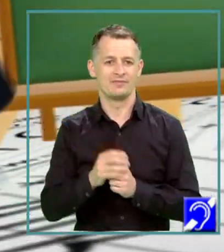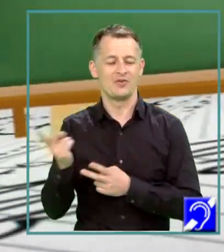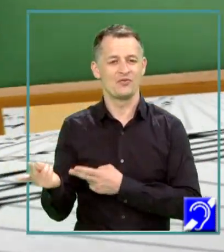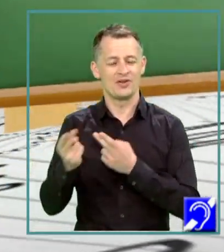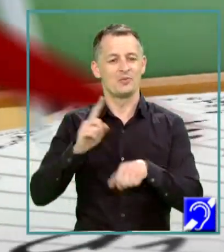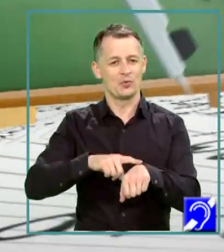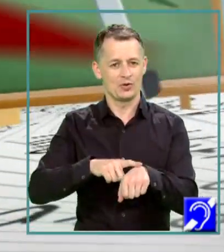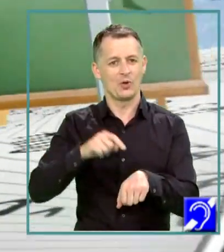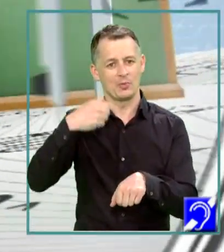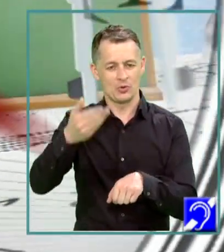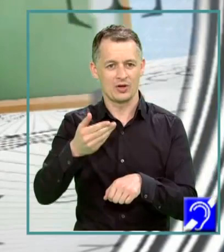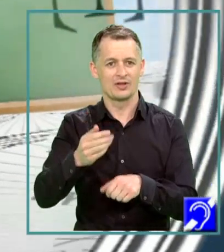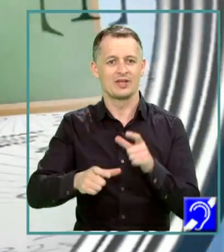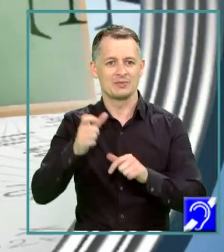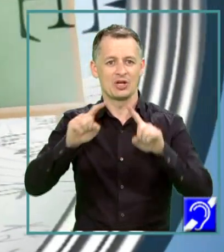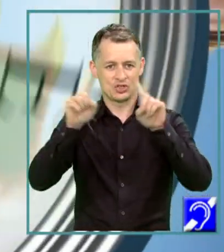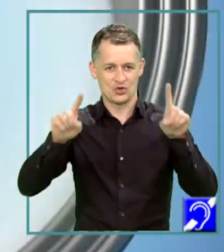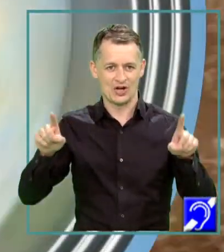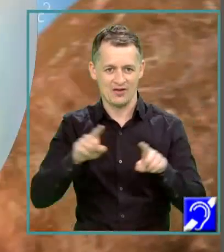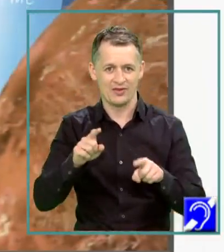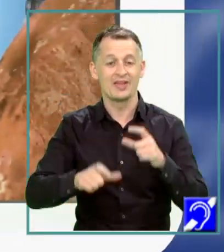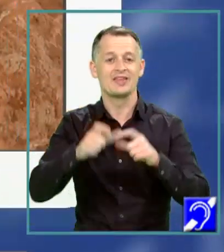o lecție de geografie despre România